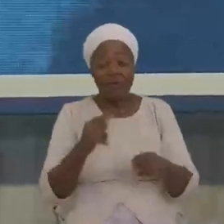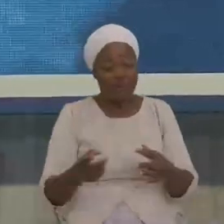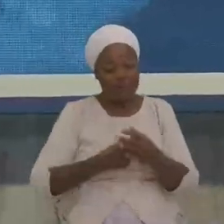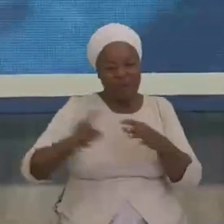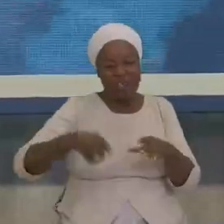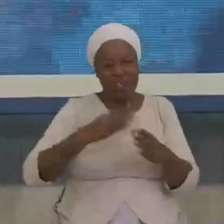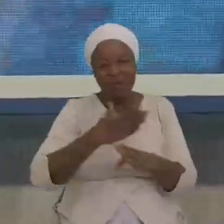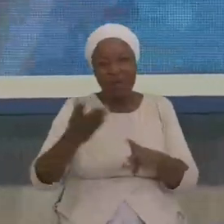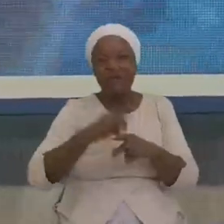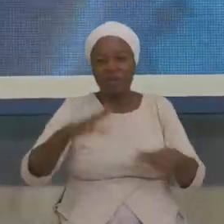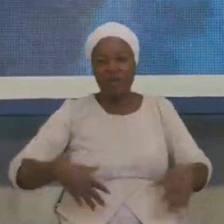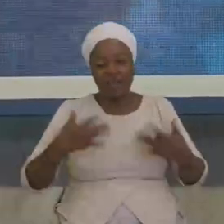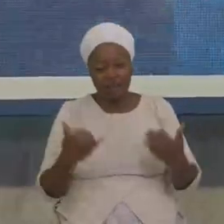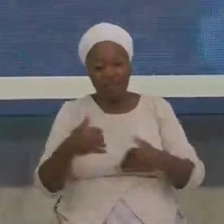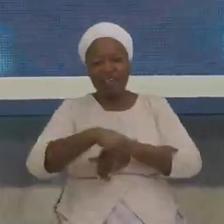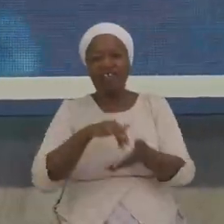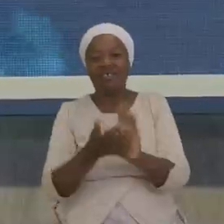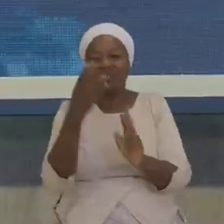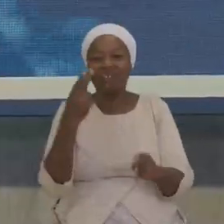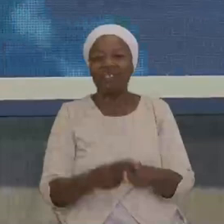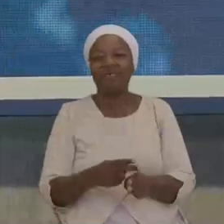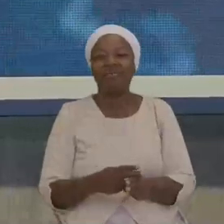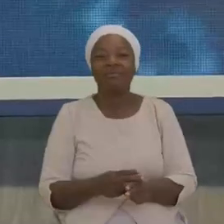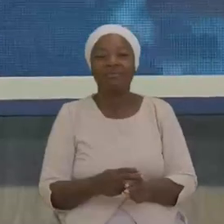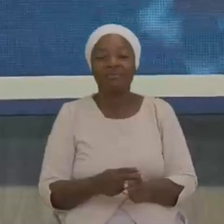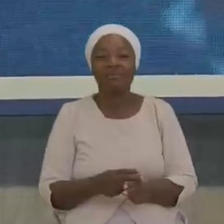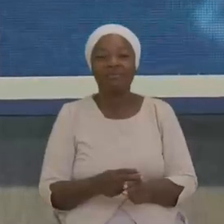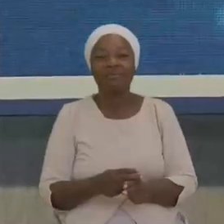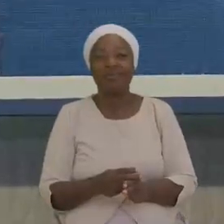Va disparaître de ta vie ce soir.